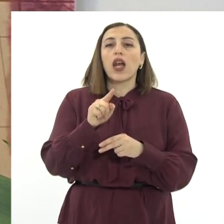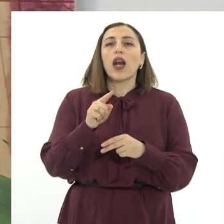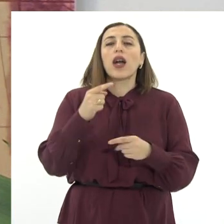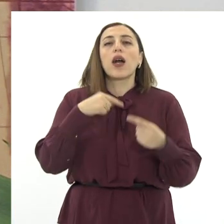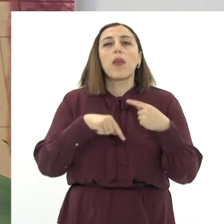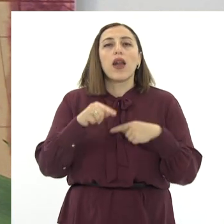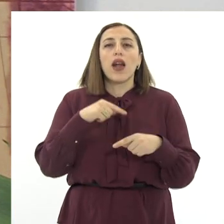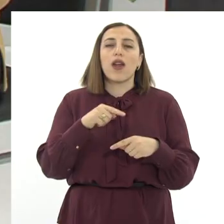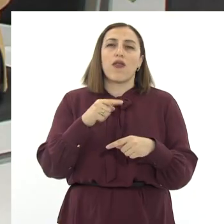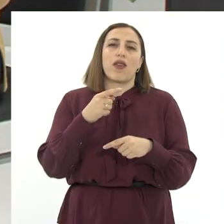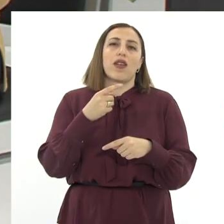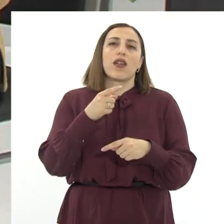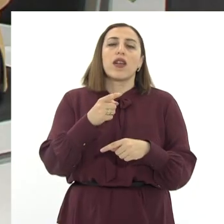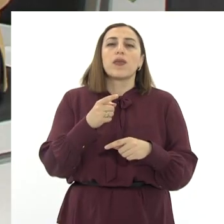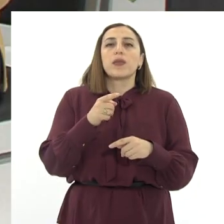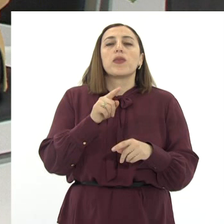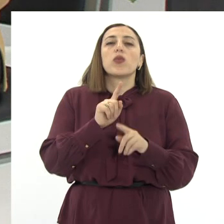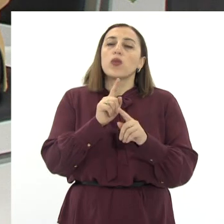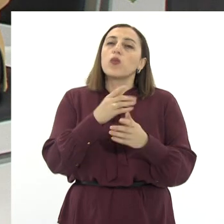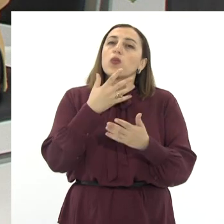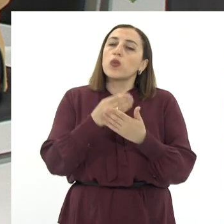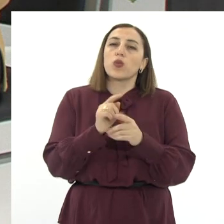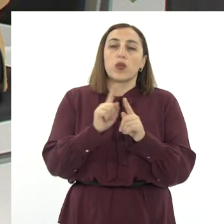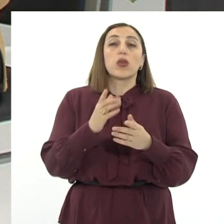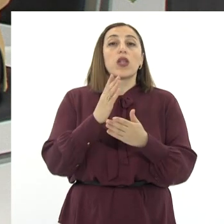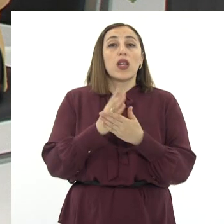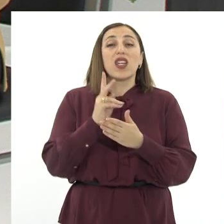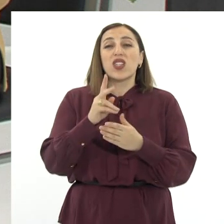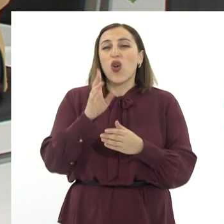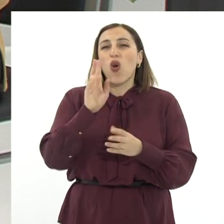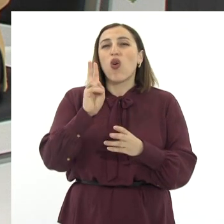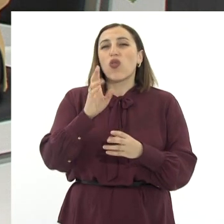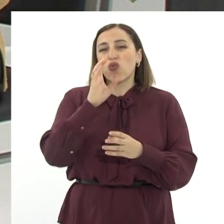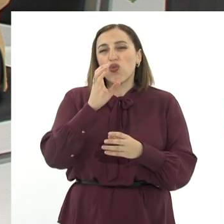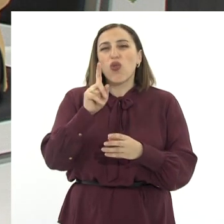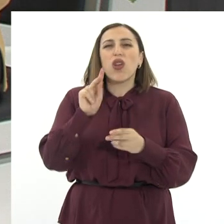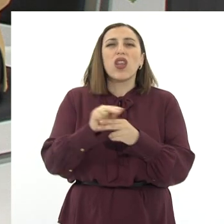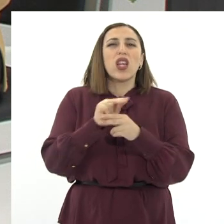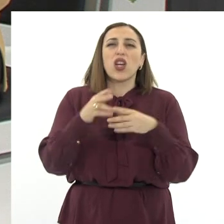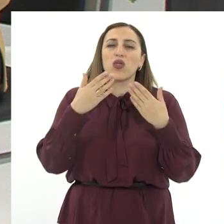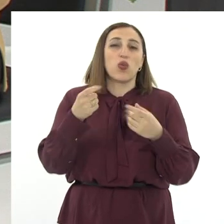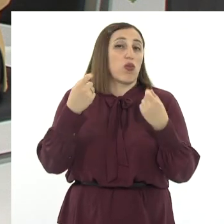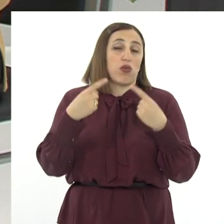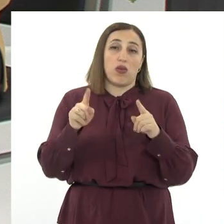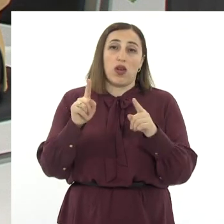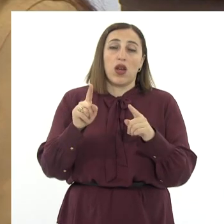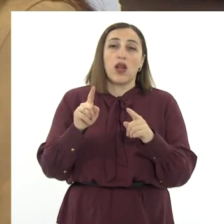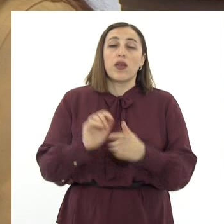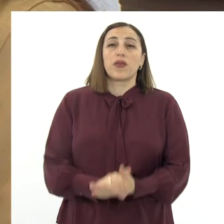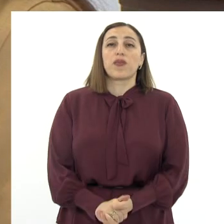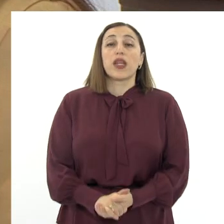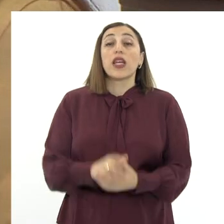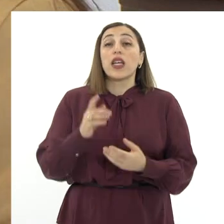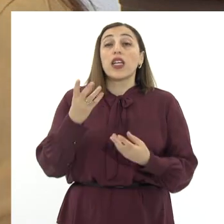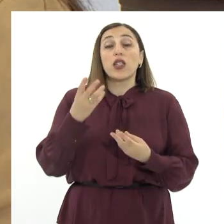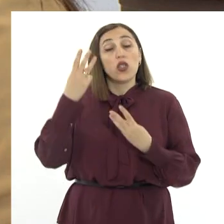իր վարքով, հա՞, շատ ավելի կանխատեսելի է, քան անդաստիարակ շունը, այսպես կարելի է ասել։ Ինչպիսին